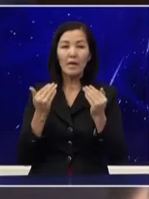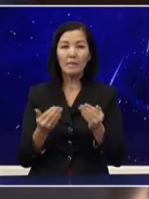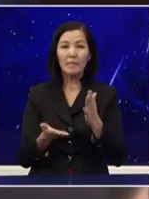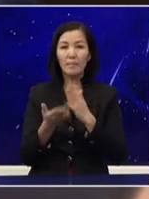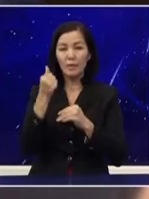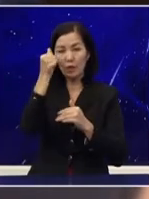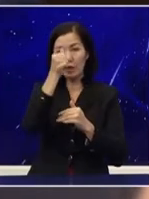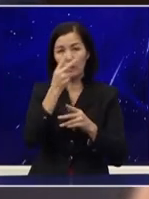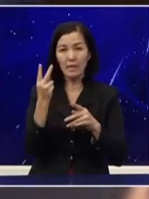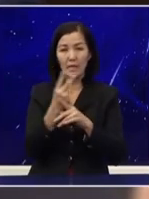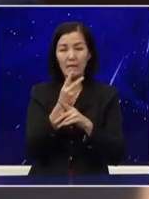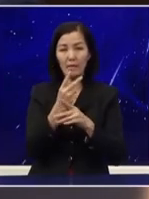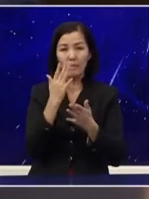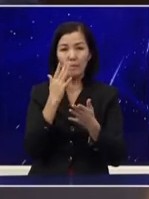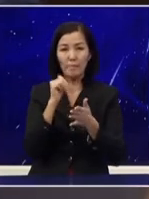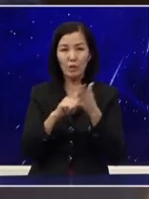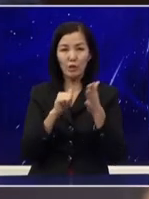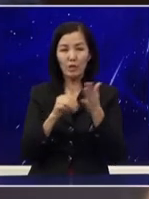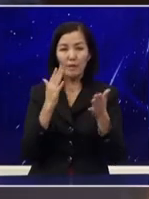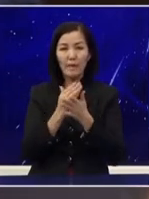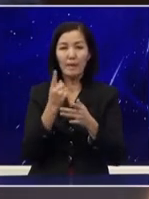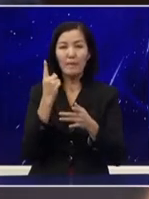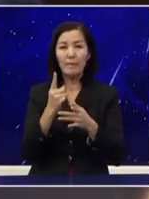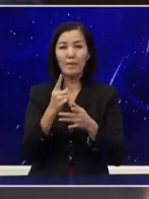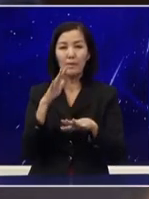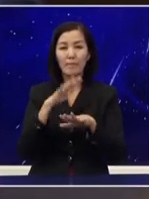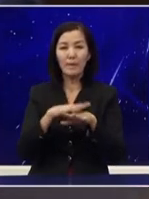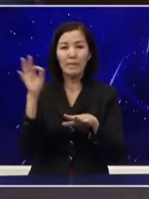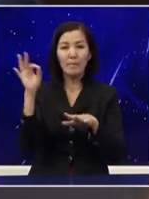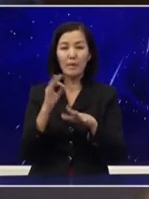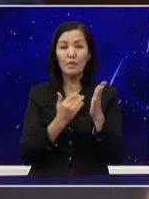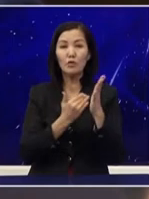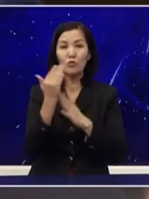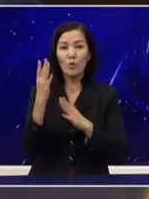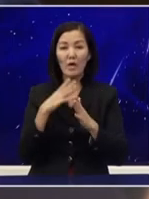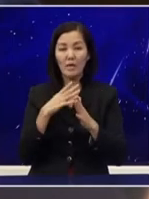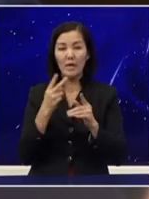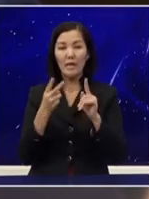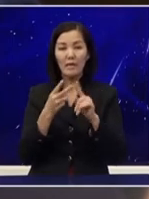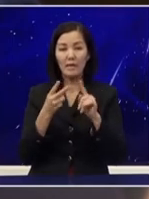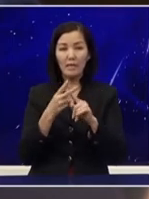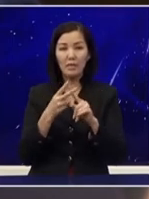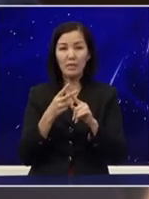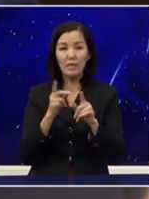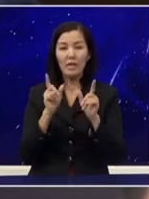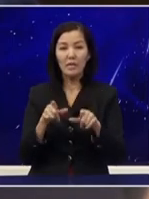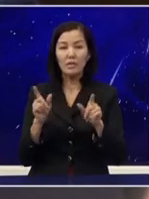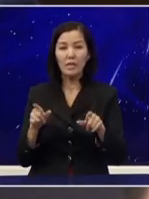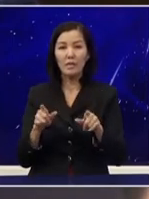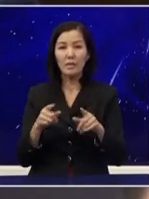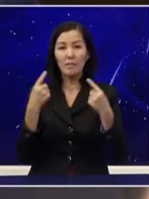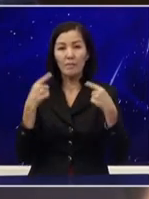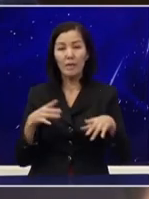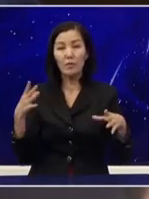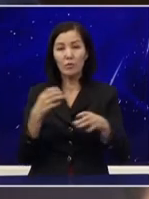тұрғыда екі себеп бар. Біріншіден, банктердің пайыздық талаптары негізсіз жоғары болып тұр. Екіншіден, жеке тұлғалардың банкроттығы